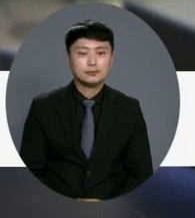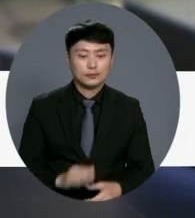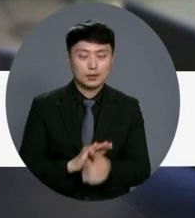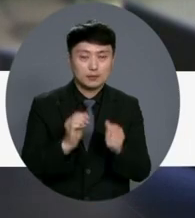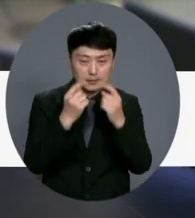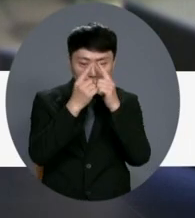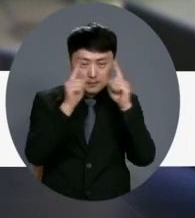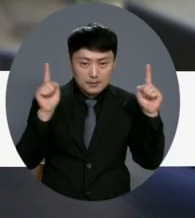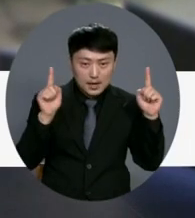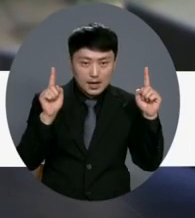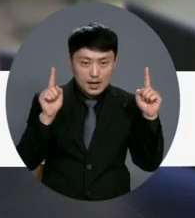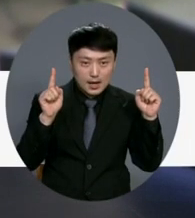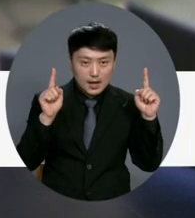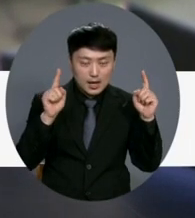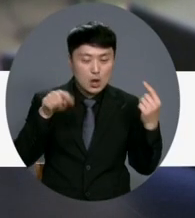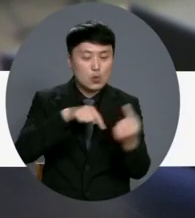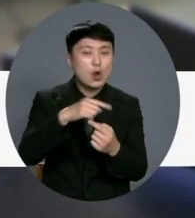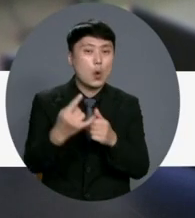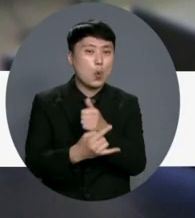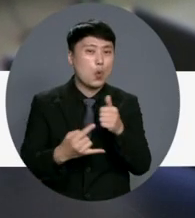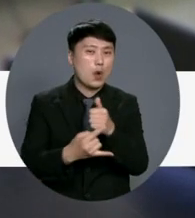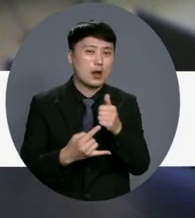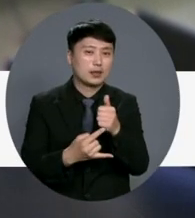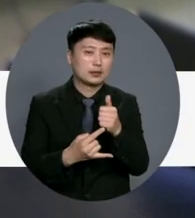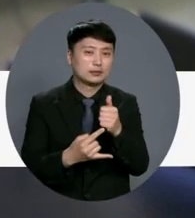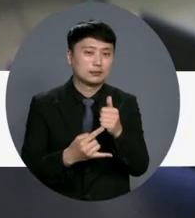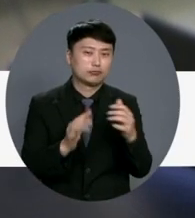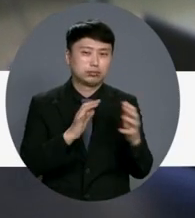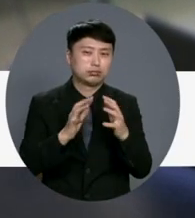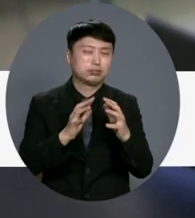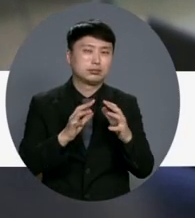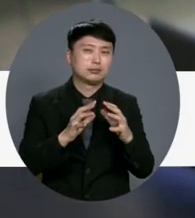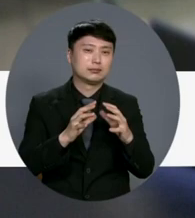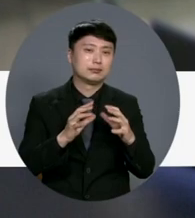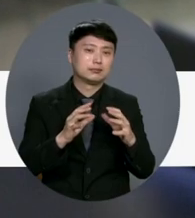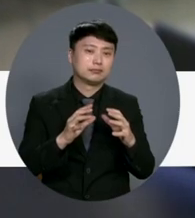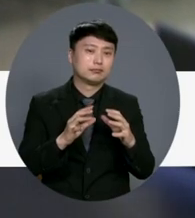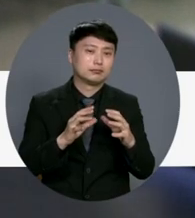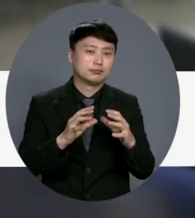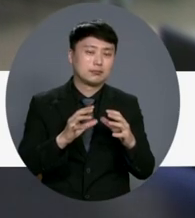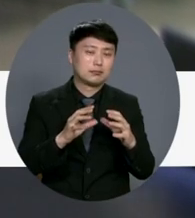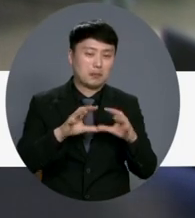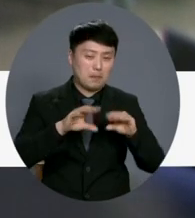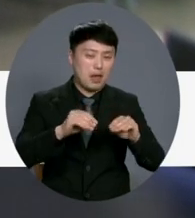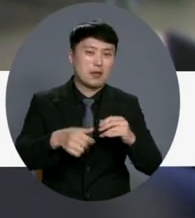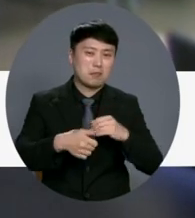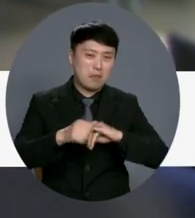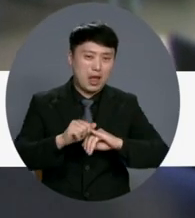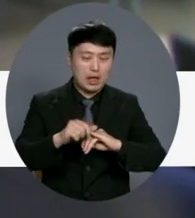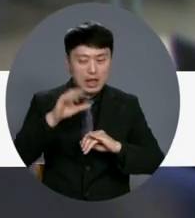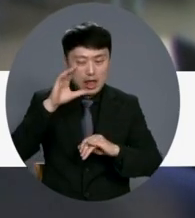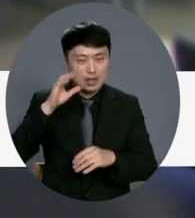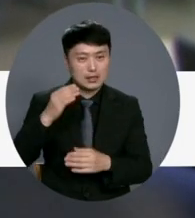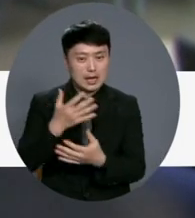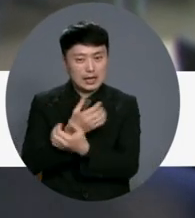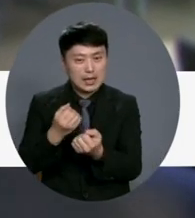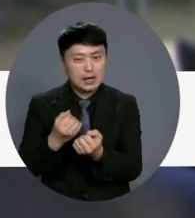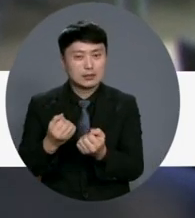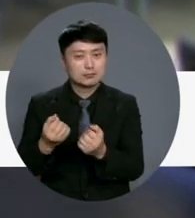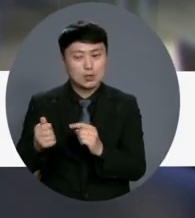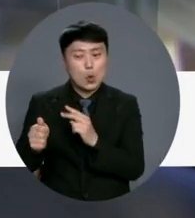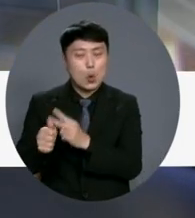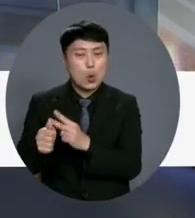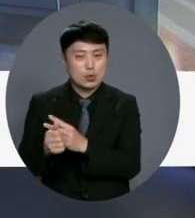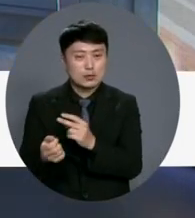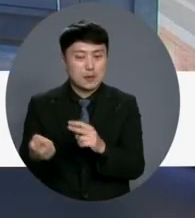경북대학교 대학 평의원회가 파행을 겪고 있다는 소식 전해드린 적 있습니다 비정규직 교수가 처음 의장에 선출되고 난